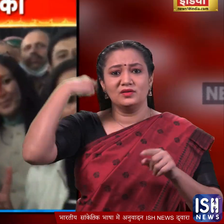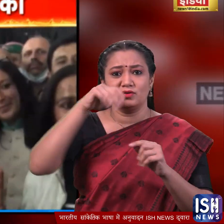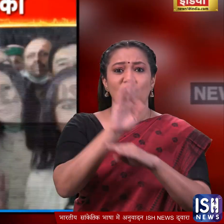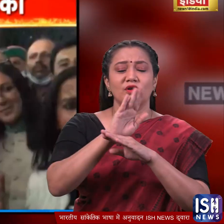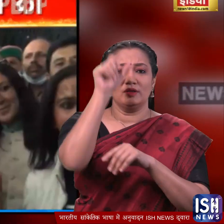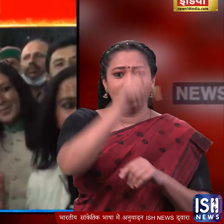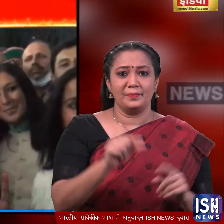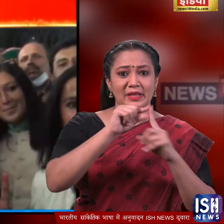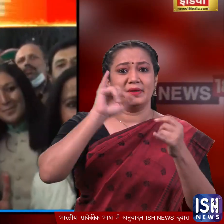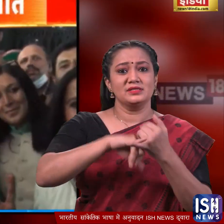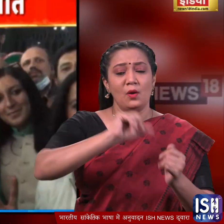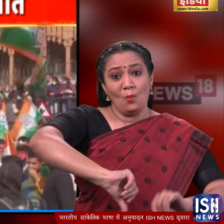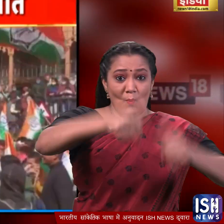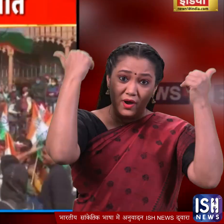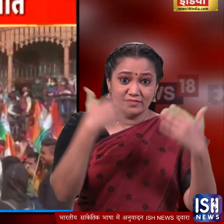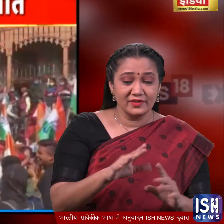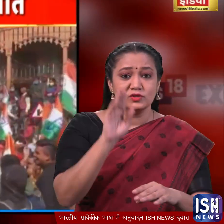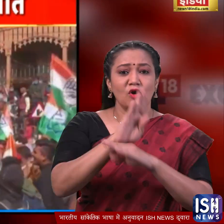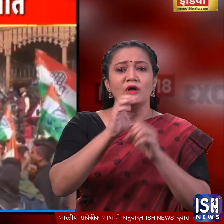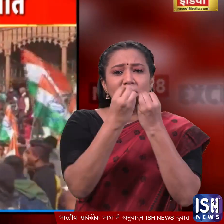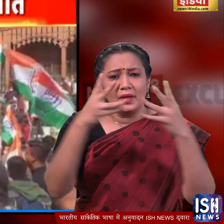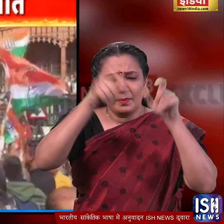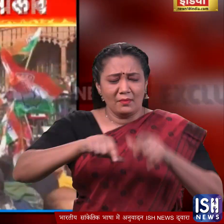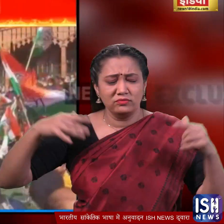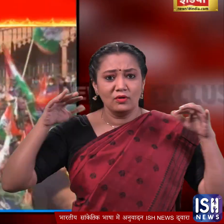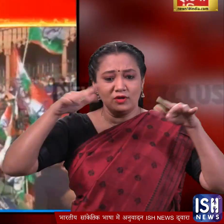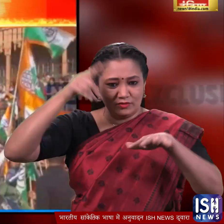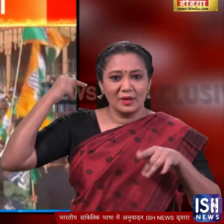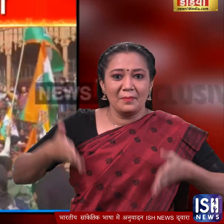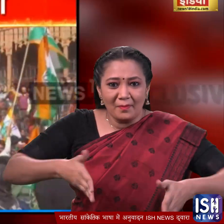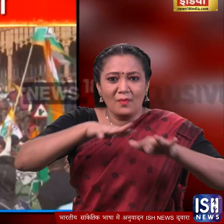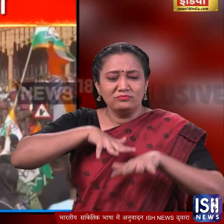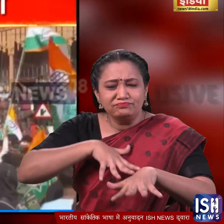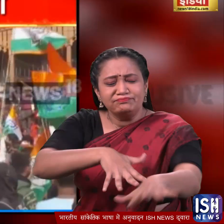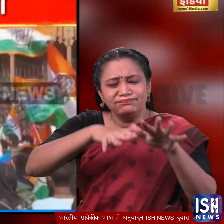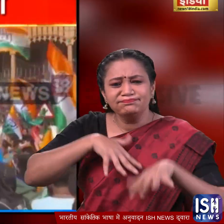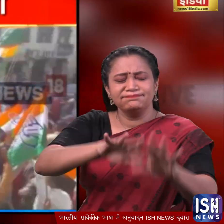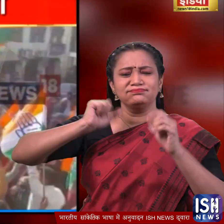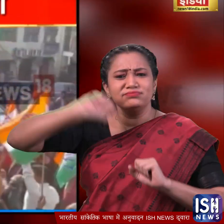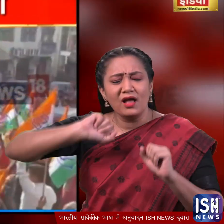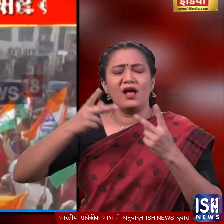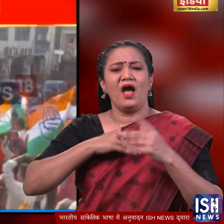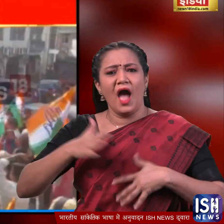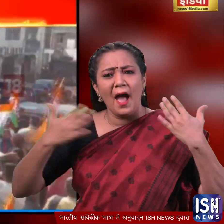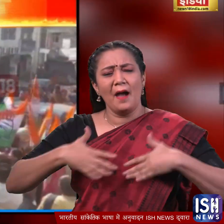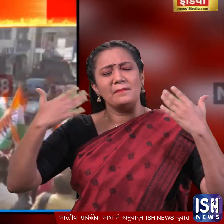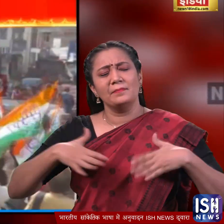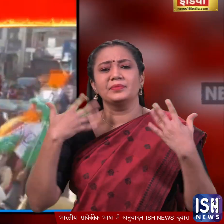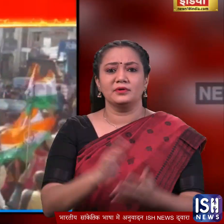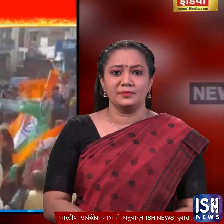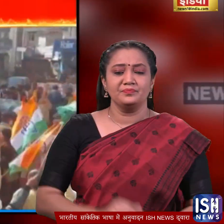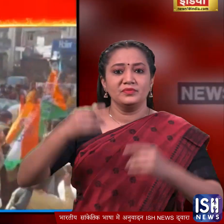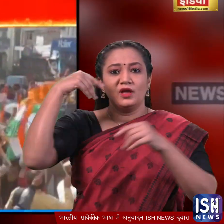कांग्रेस उम्मीदवार प्रतिभा सिंह की जीत के बाद कांग्रेस के कई कार्यकर्ता सड़कों पर उतरकर जश्न में डूबे दिखे। पार्टी के झंडे लहराते